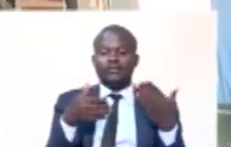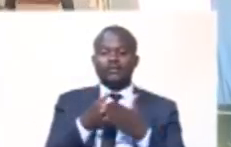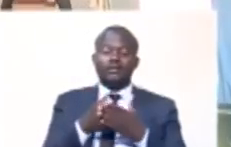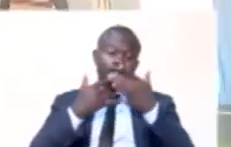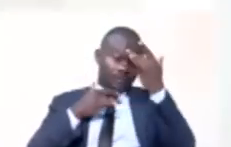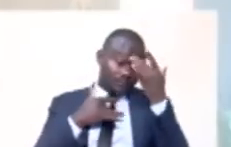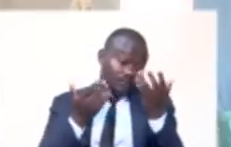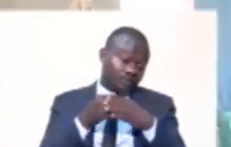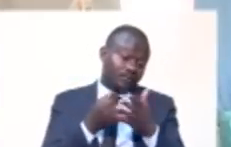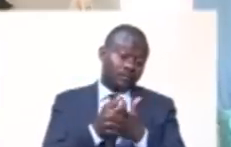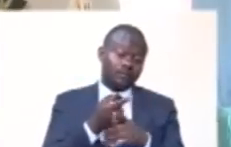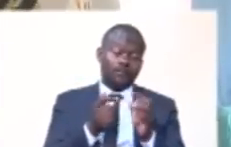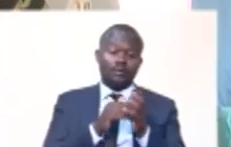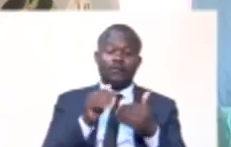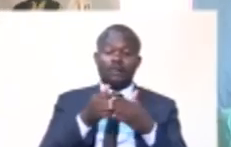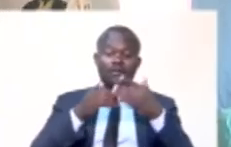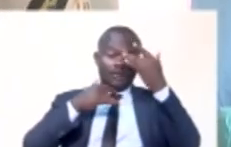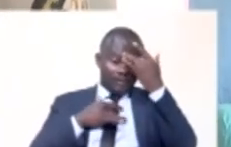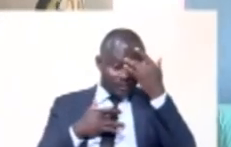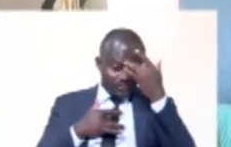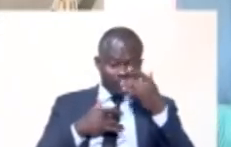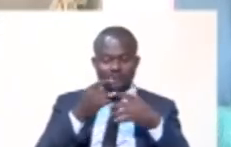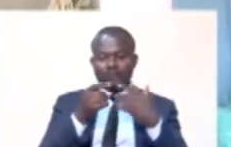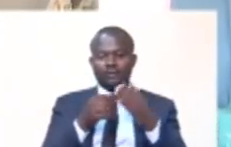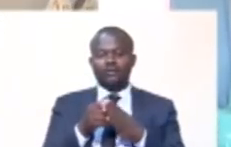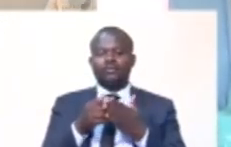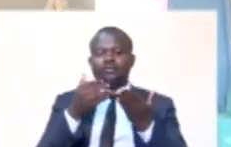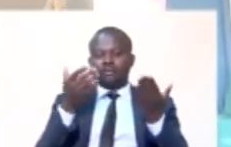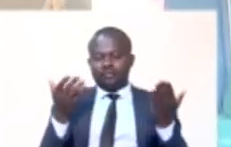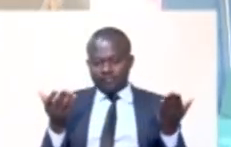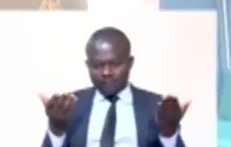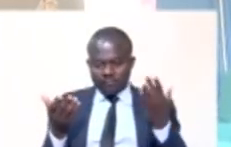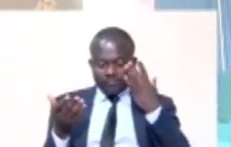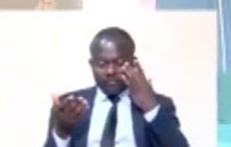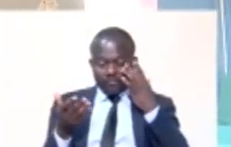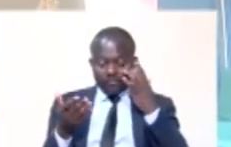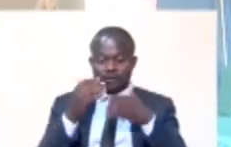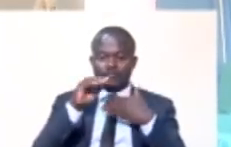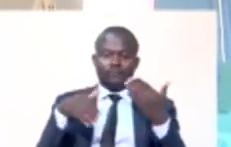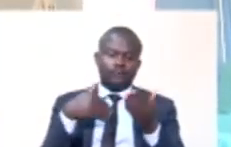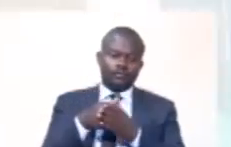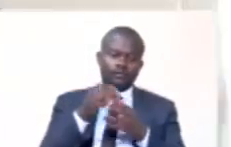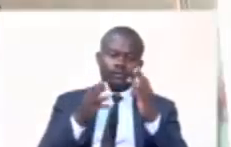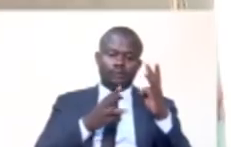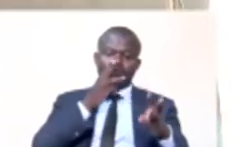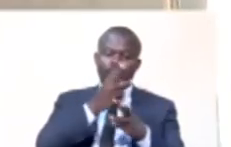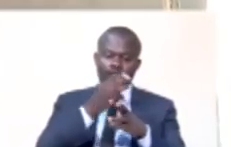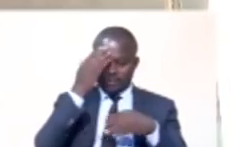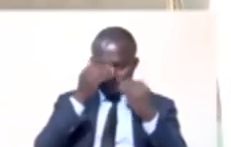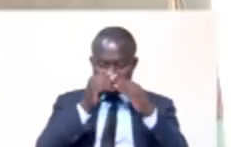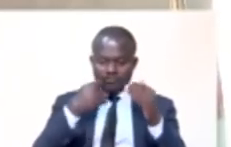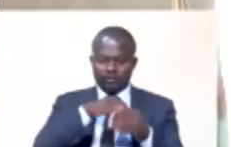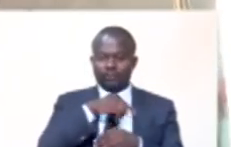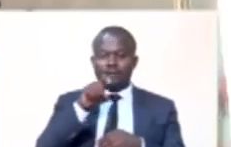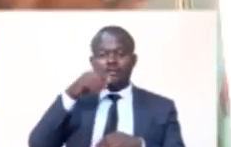wenda ari waziteye, ariko iyi ndwara yo ni ikintu kiza mu mwuka cyajengereje isi, kuko bagomba kumenya